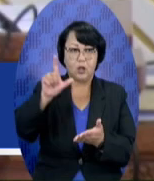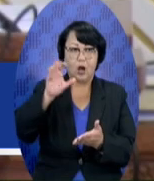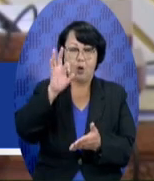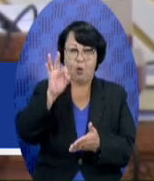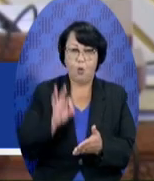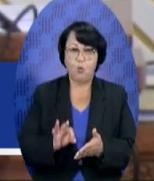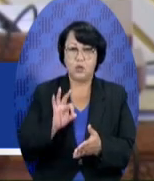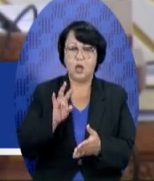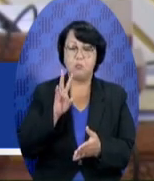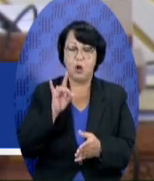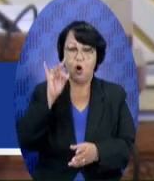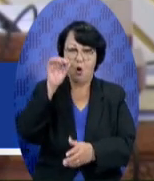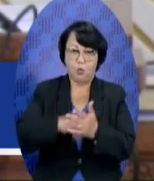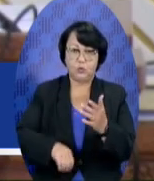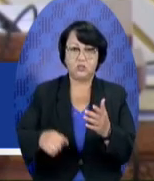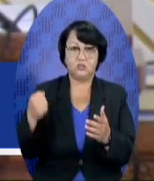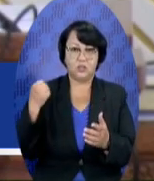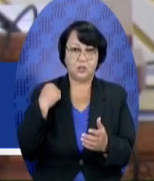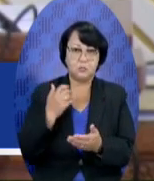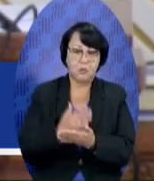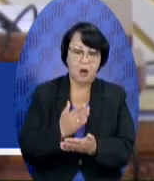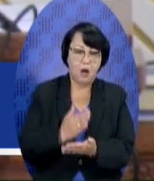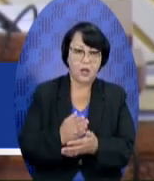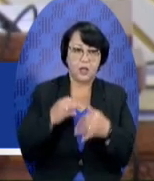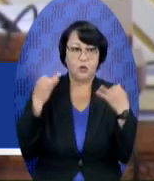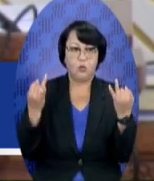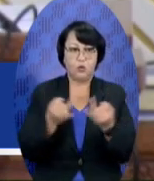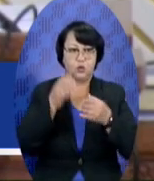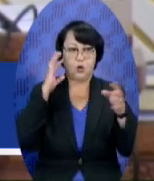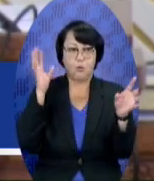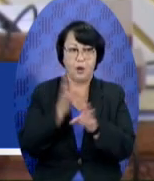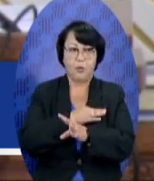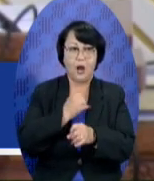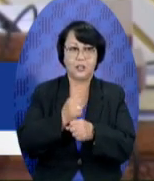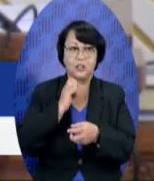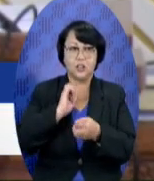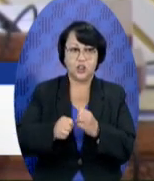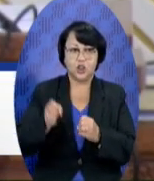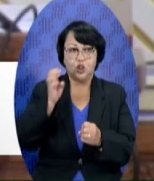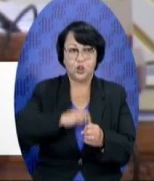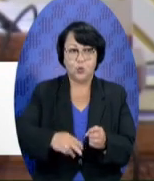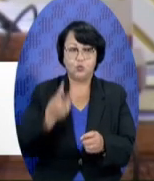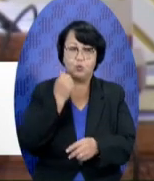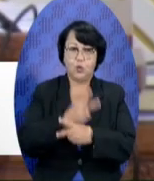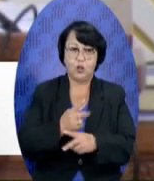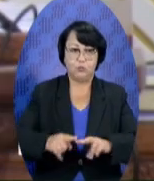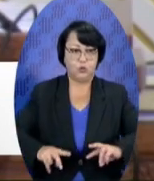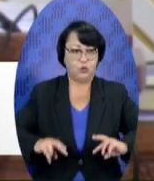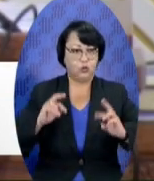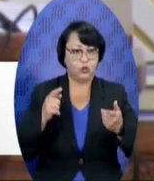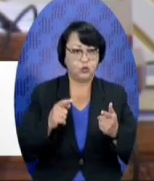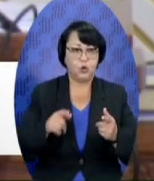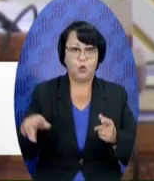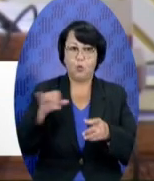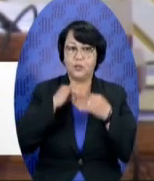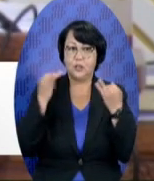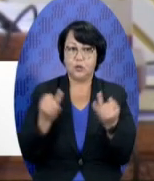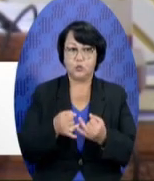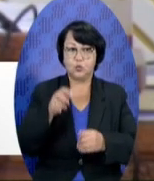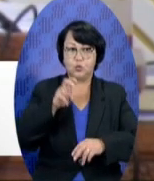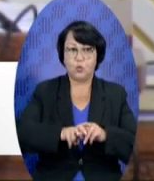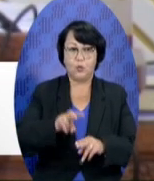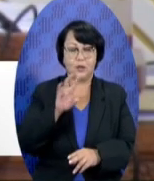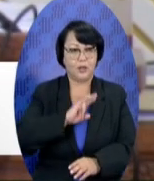учраас парламентын засаглалыг бэхжүүлэхийн төлөө хийгдсэн үндсэн хуулийн нэмэлт өөрчлөлтөд манай улсын хурал судалтай намууд